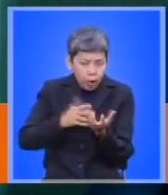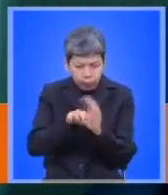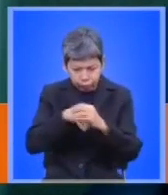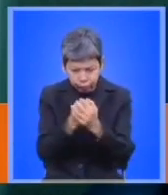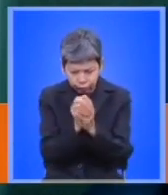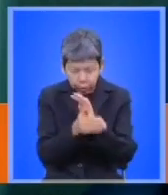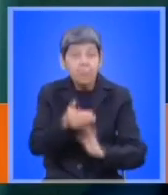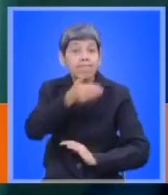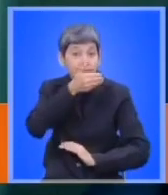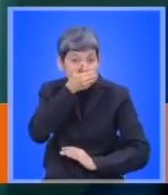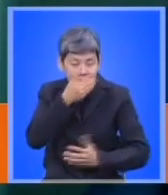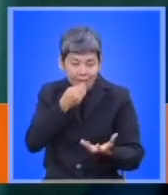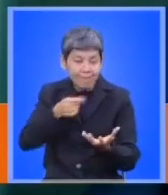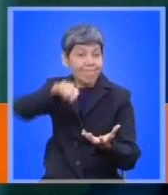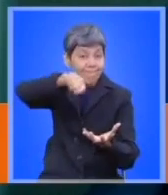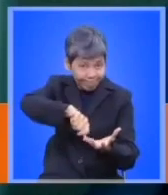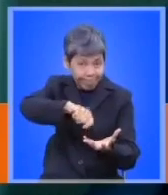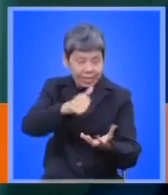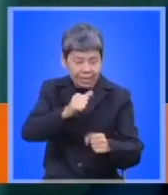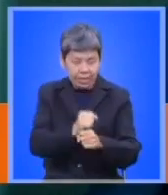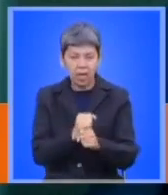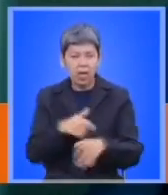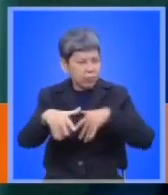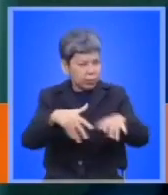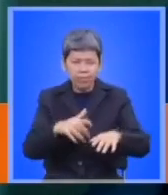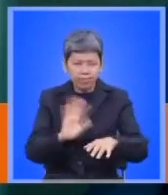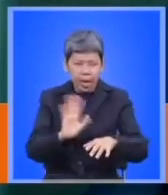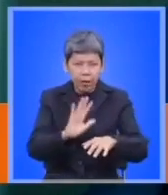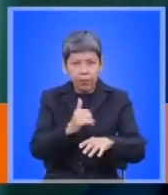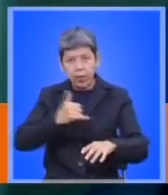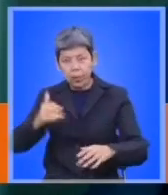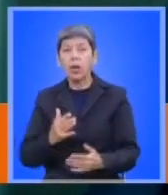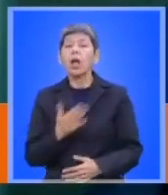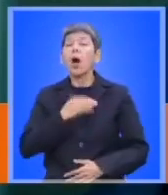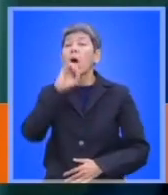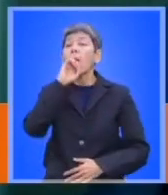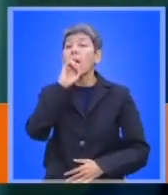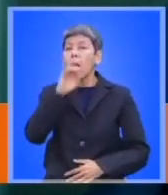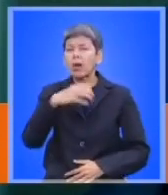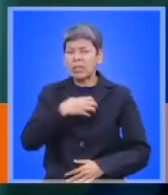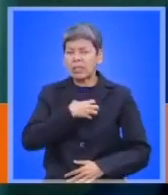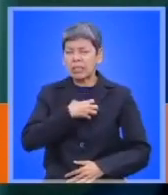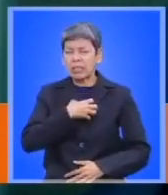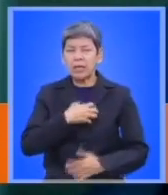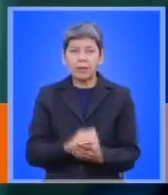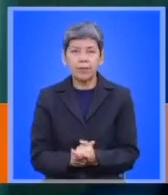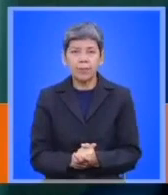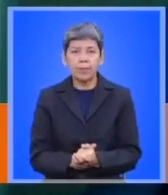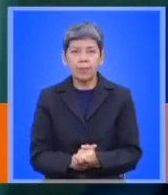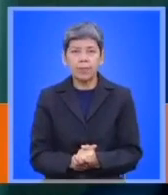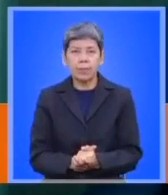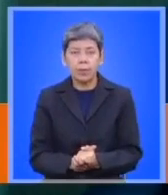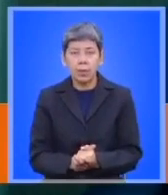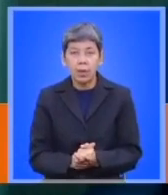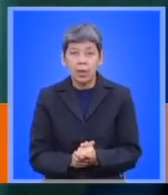อนามัยหากไปที่คนอยู่มากๆทีนี้อยากกราบเรียนที่น้องประชาชนนะว่าการ